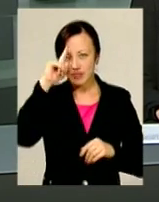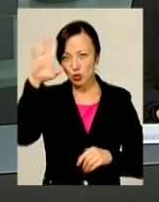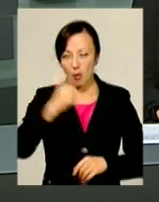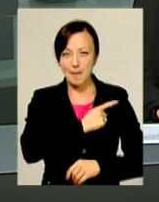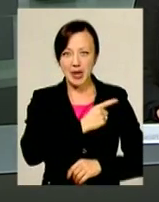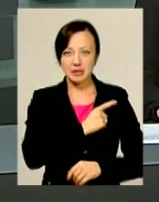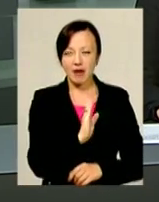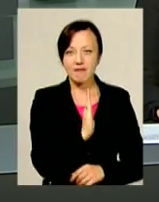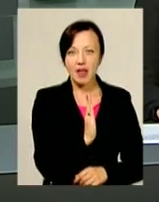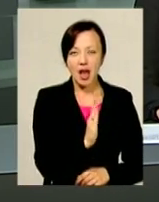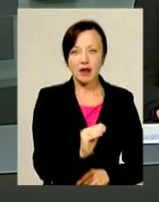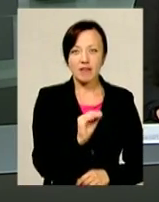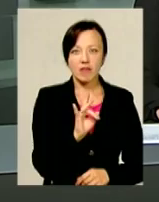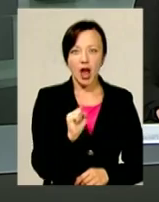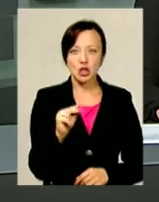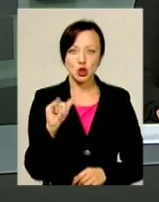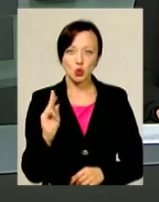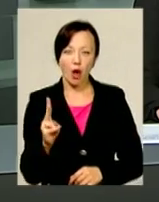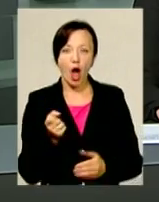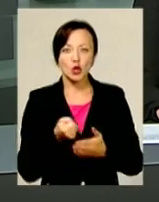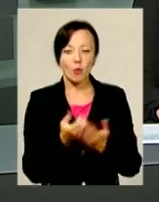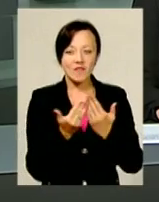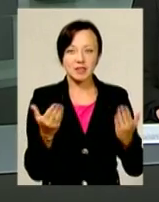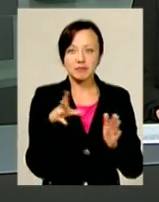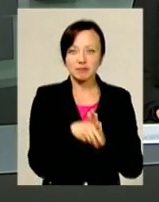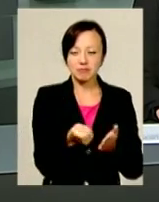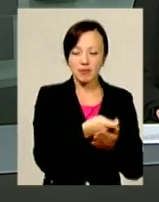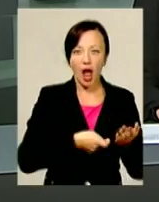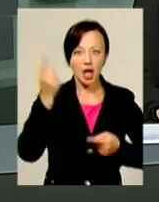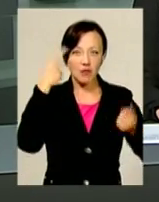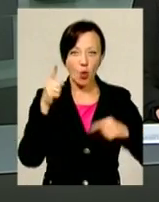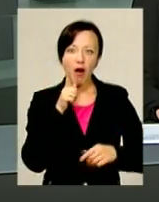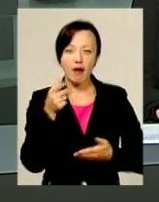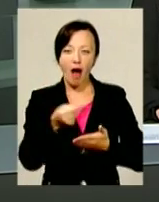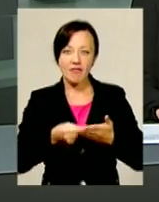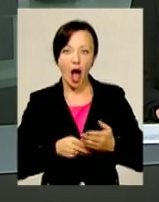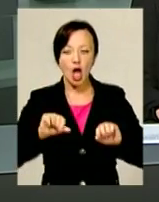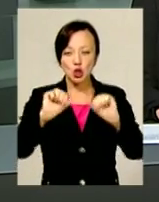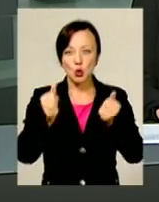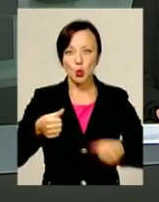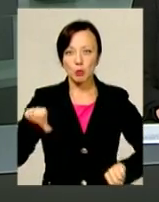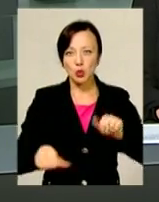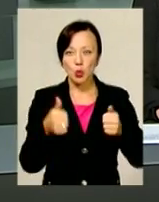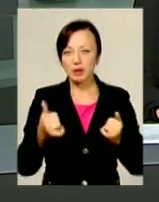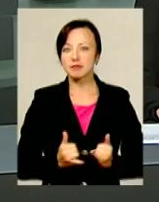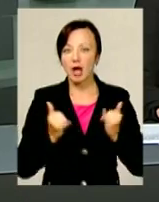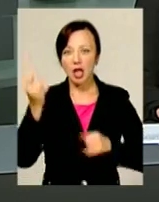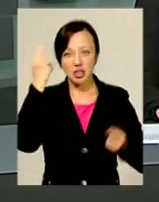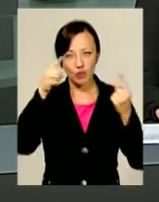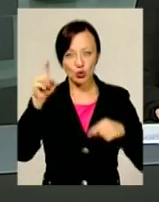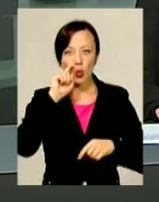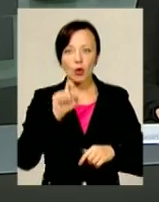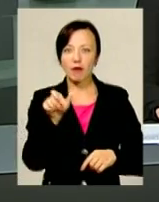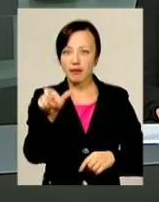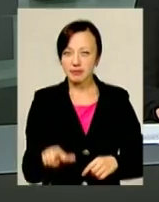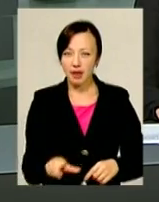митця Валерія Франчука. До експозиції увійшли живописні твори, графіка та скульптури, присвячені творчості видатного